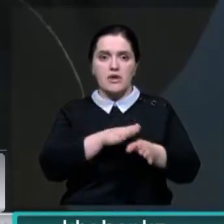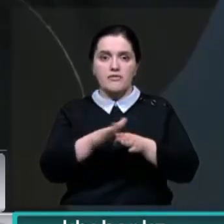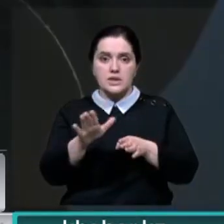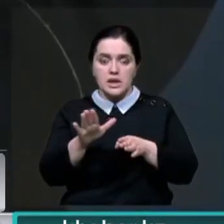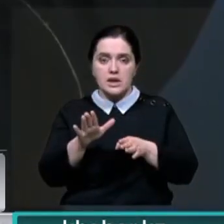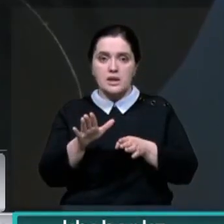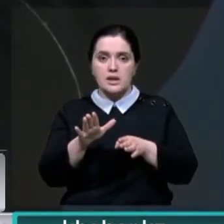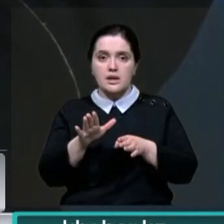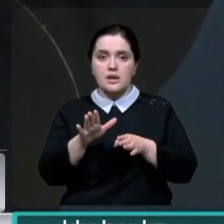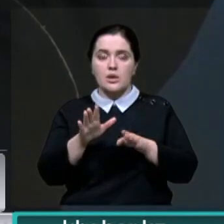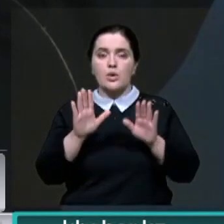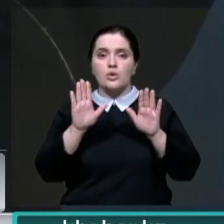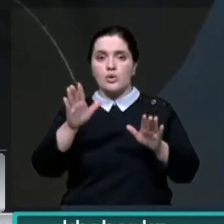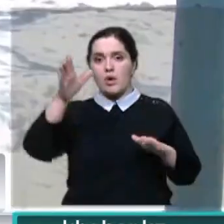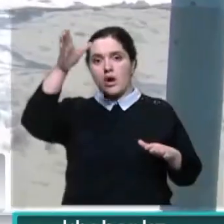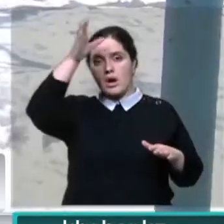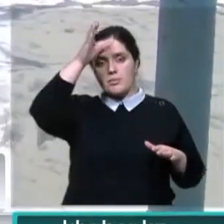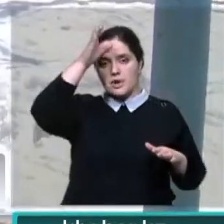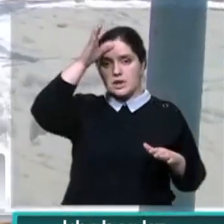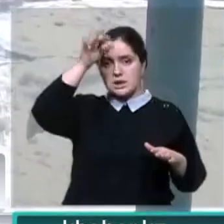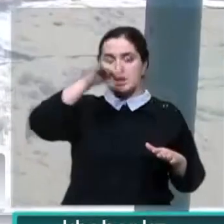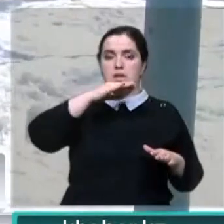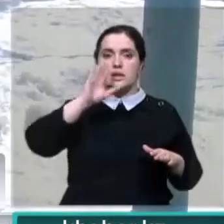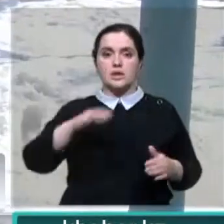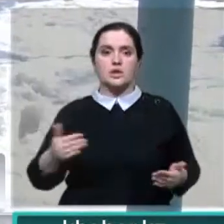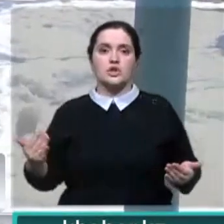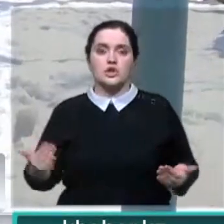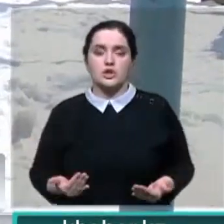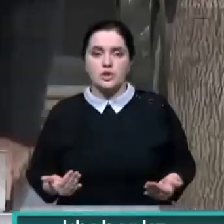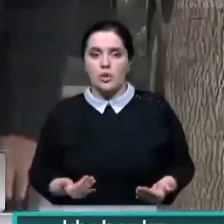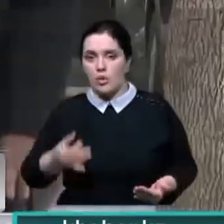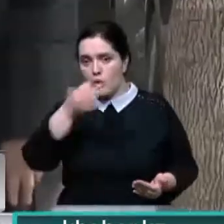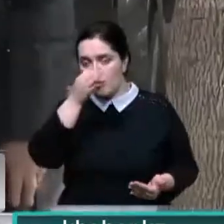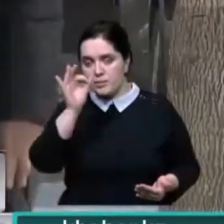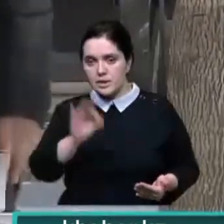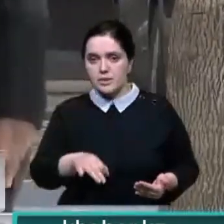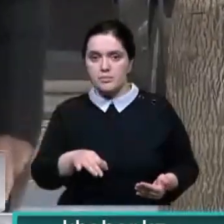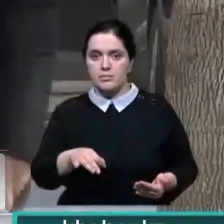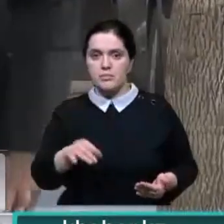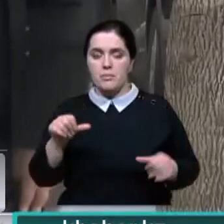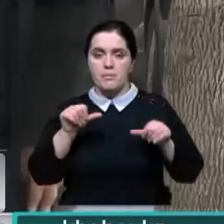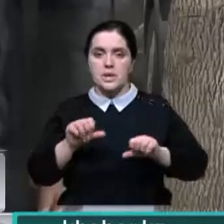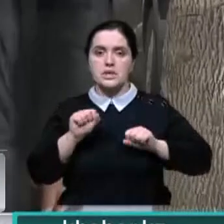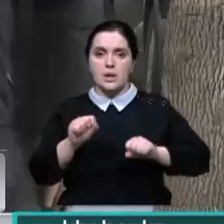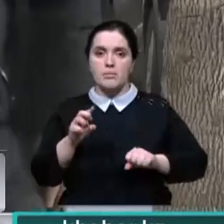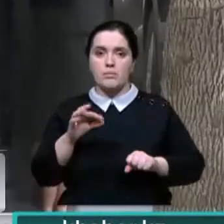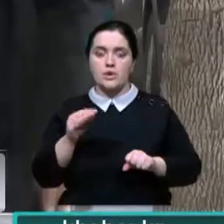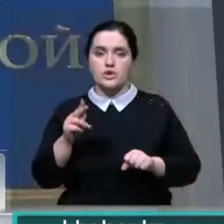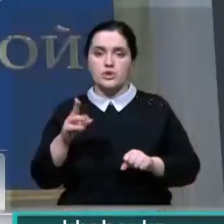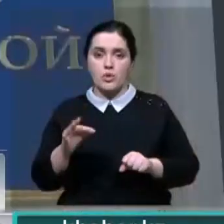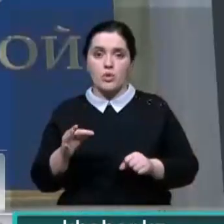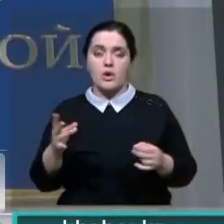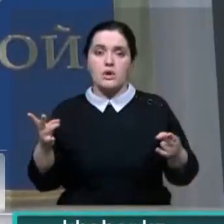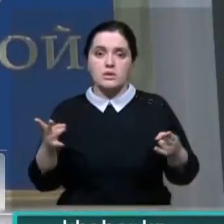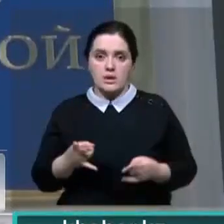присяжные заседатели, а лишь образованные и с достаточным жизненным опытом за плечами, считает правозащитник Алексей Башков. Поэтому просто